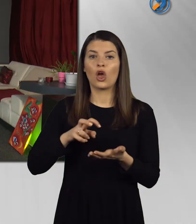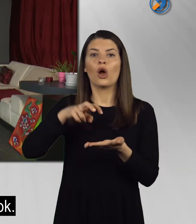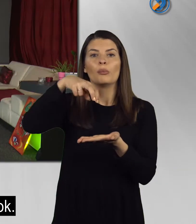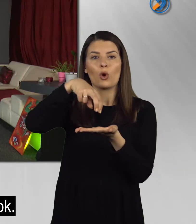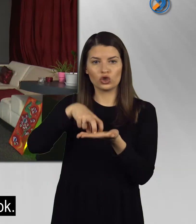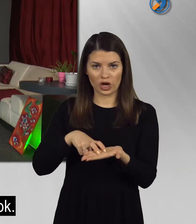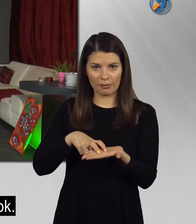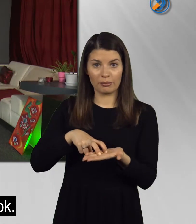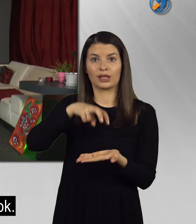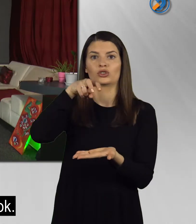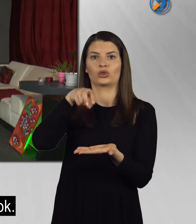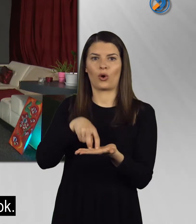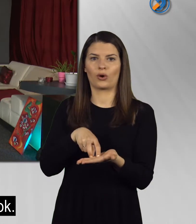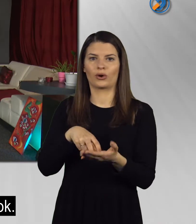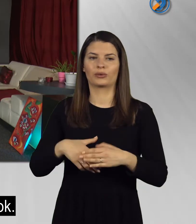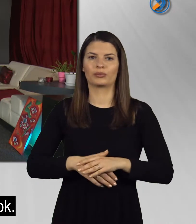Počep poskok.